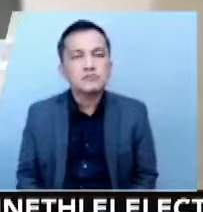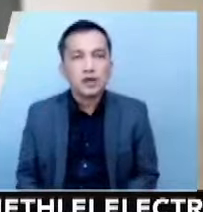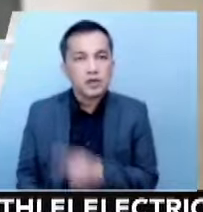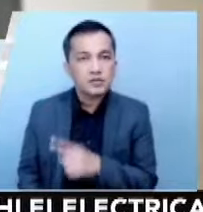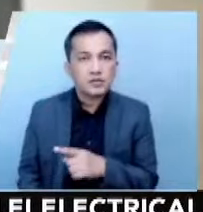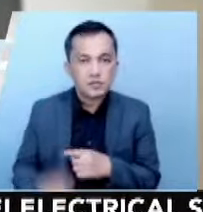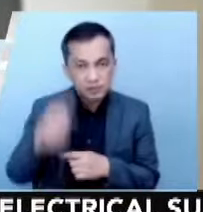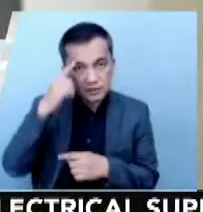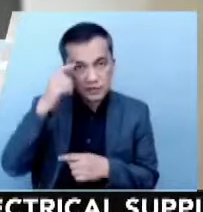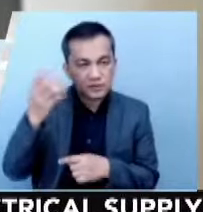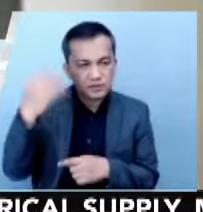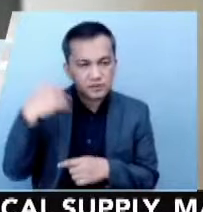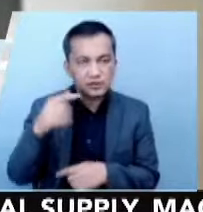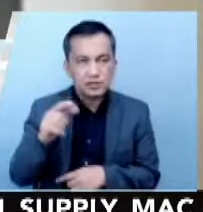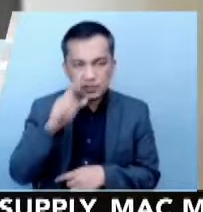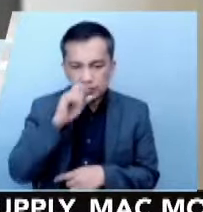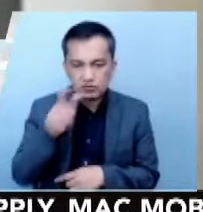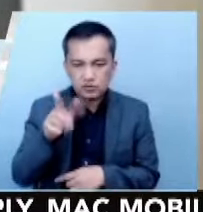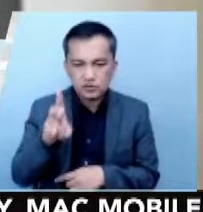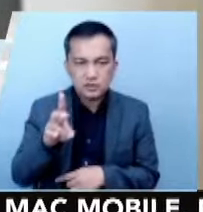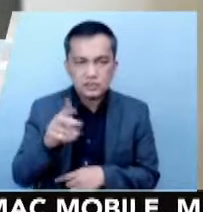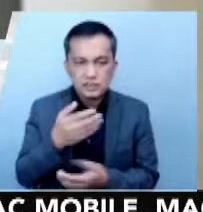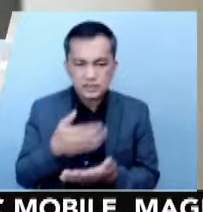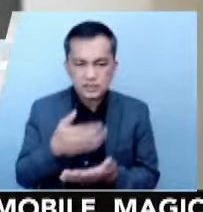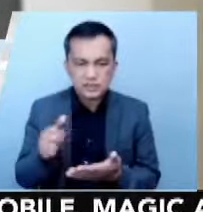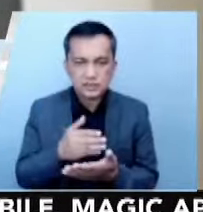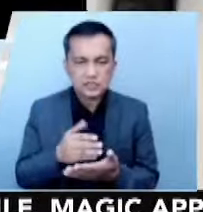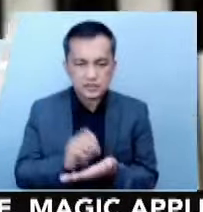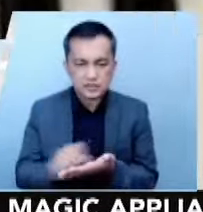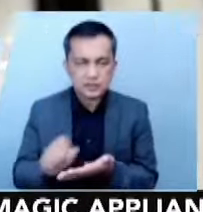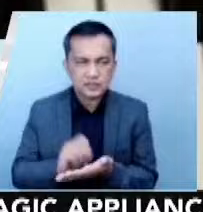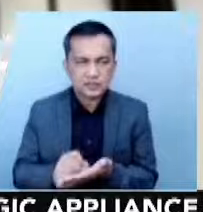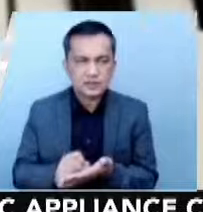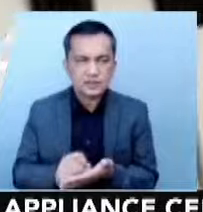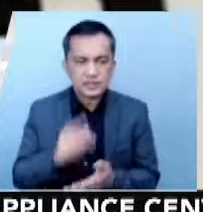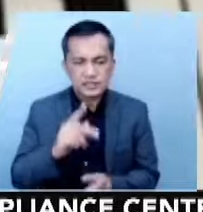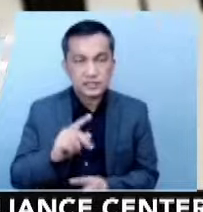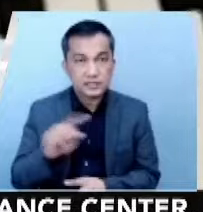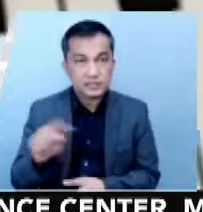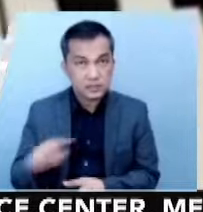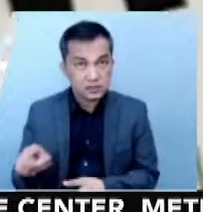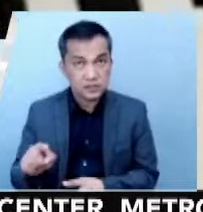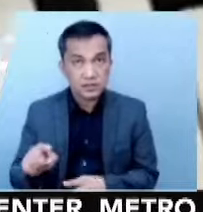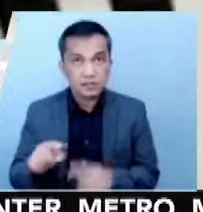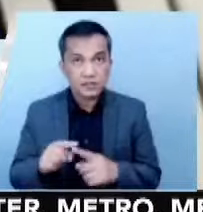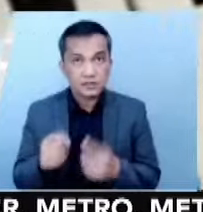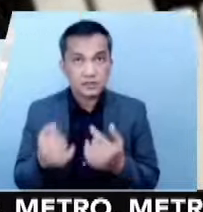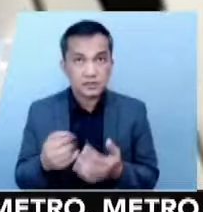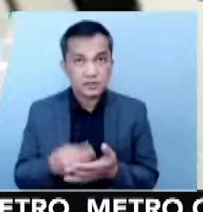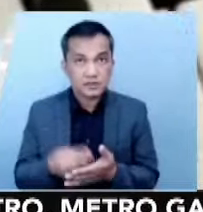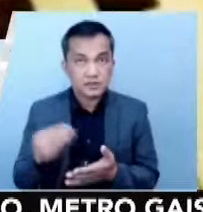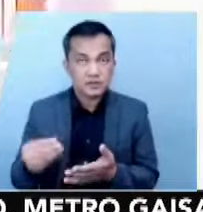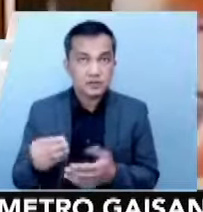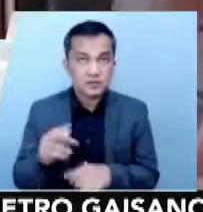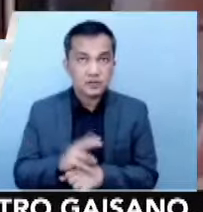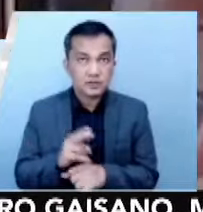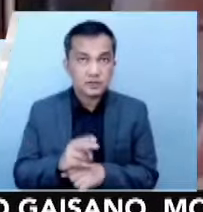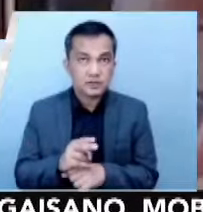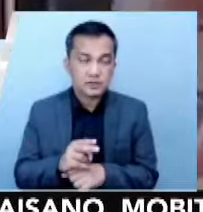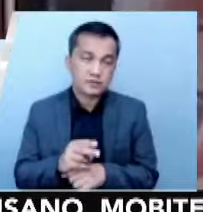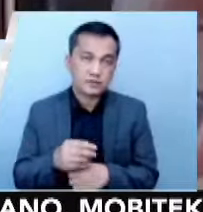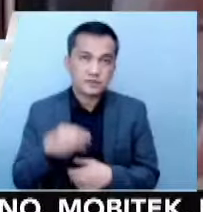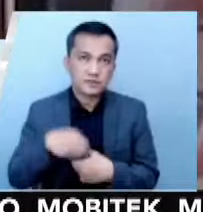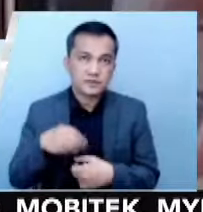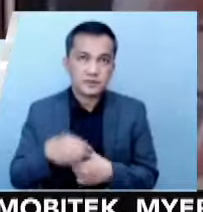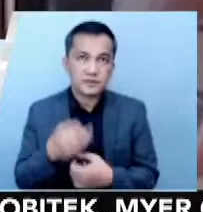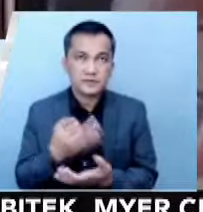ng 27-year-old singer at songwriter na si Crizzy Clamor. Pero ngayon nabili na niya gamit ang kanyang mga naipong pera. Hindi naman